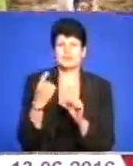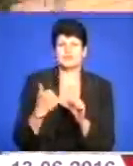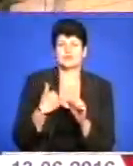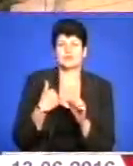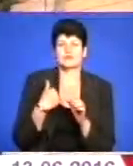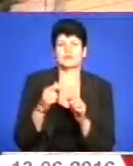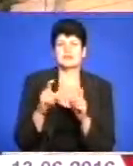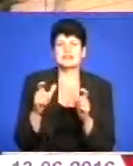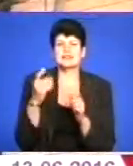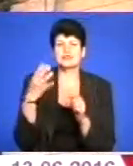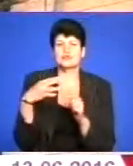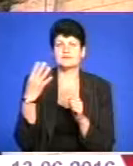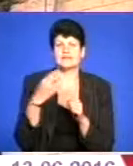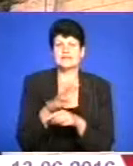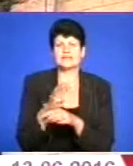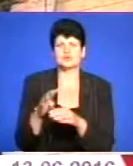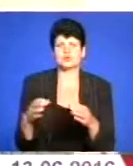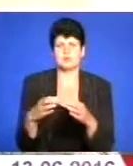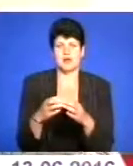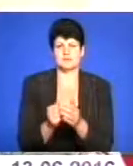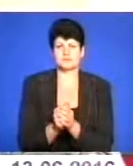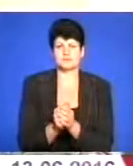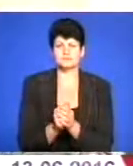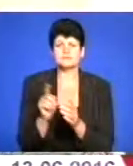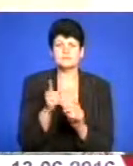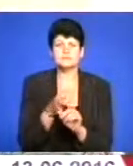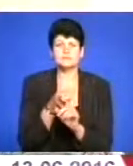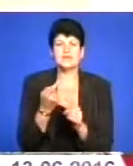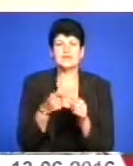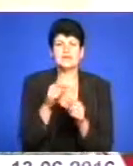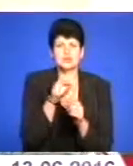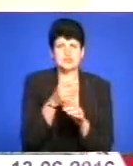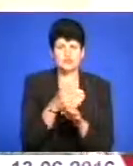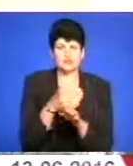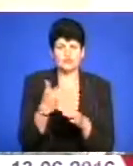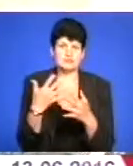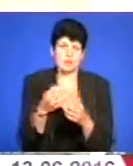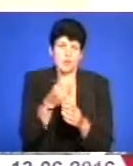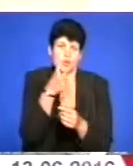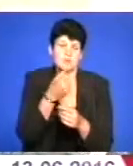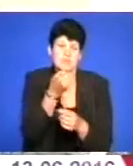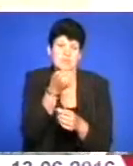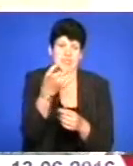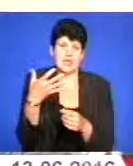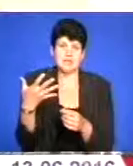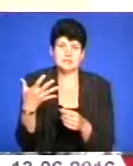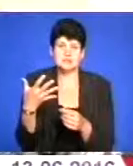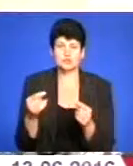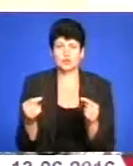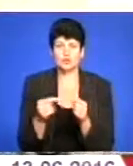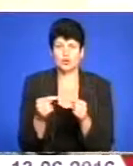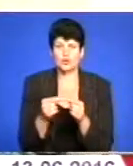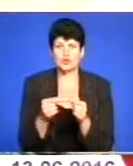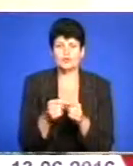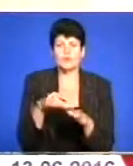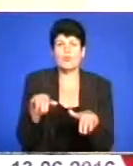командир 44-ї артилерійської бригади. Що стосується цієї частини, ну, вже років 15 точно, як частина, на